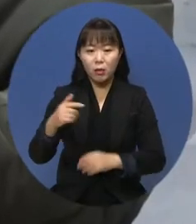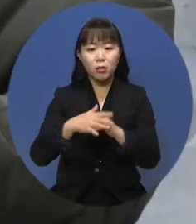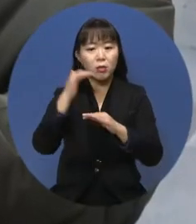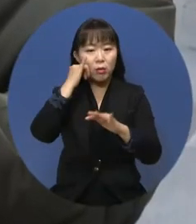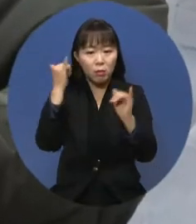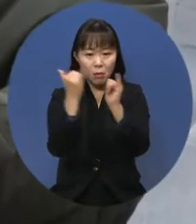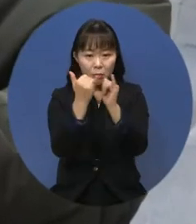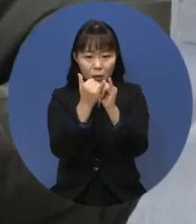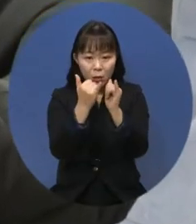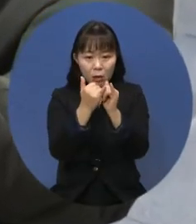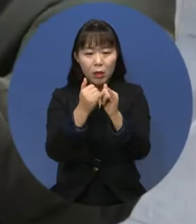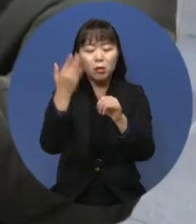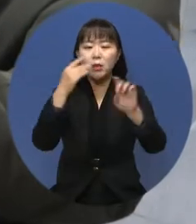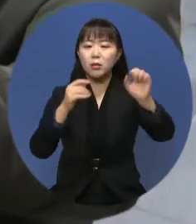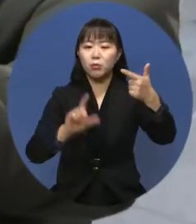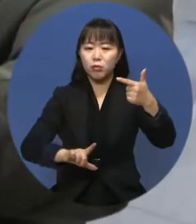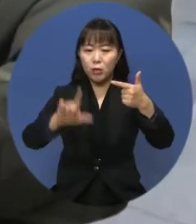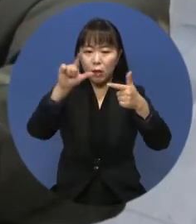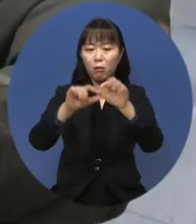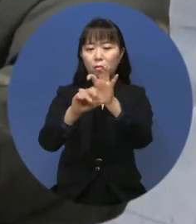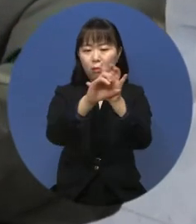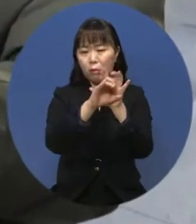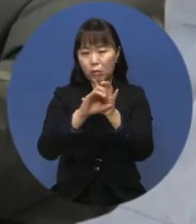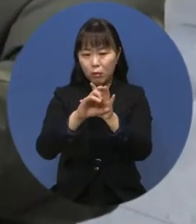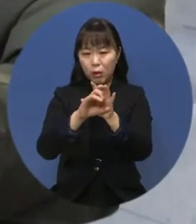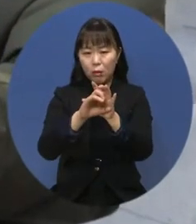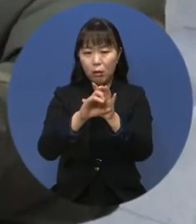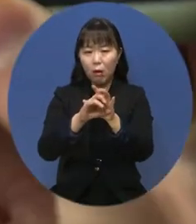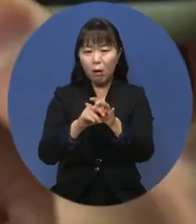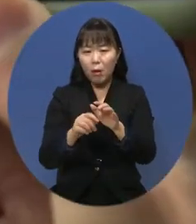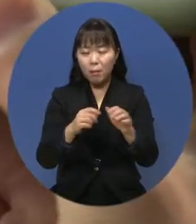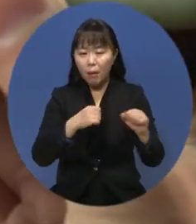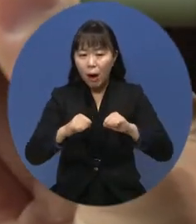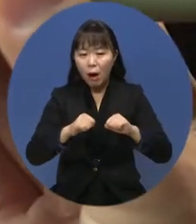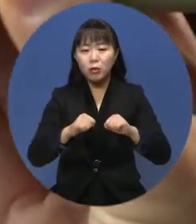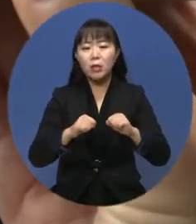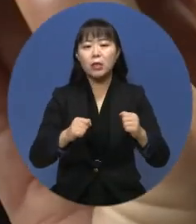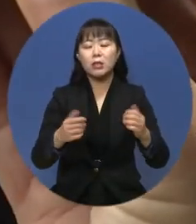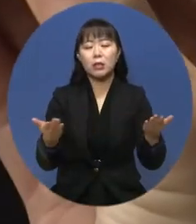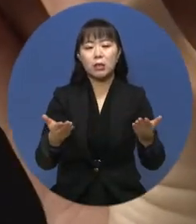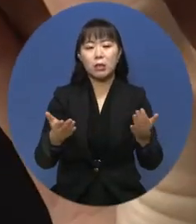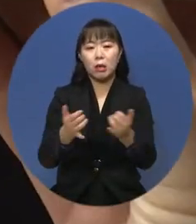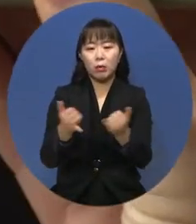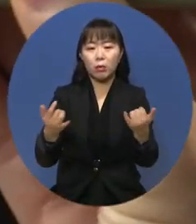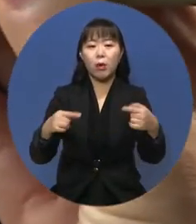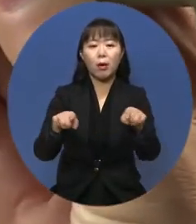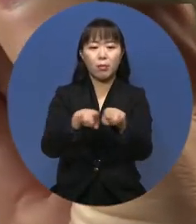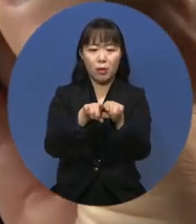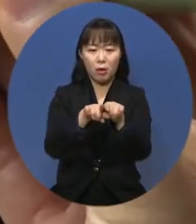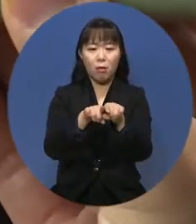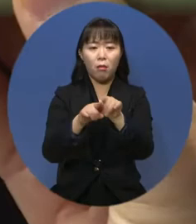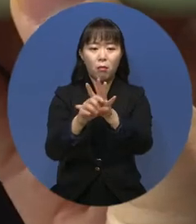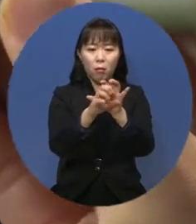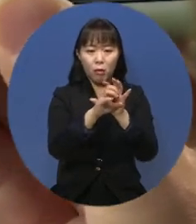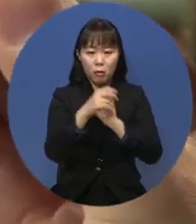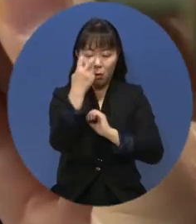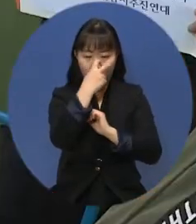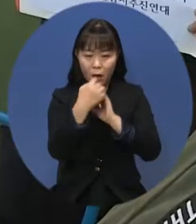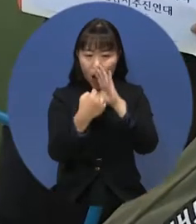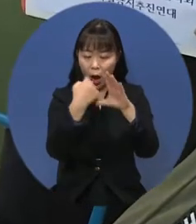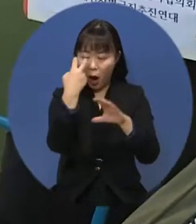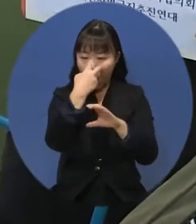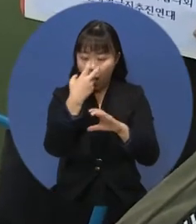지난 십 년 1 고라 일고 선제적 조치로 직장 동료들과 함께 혼란 검사를 받아